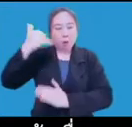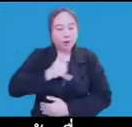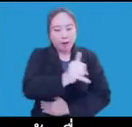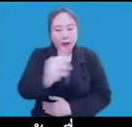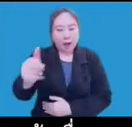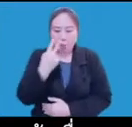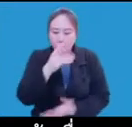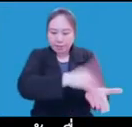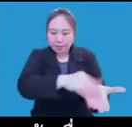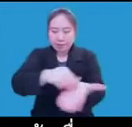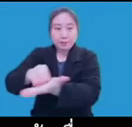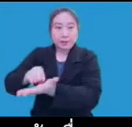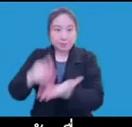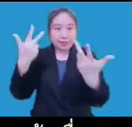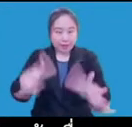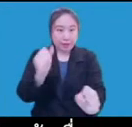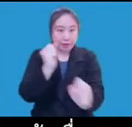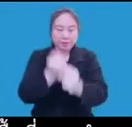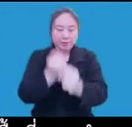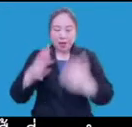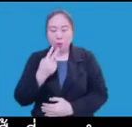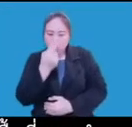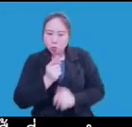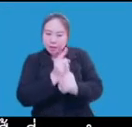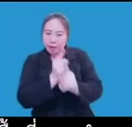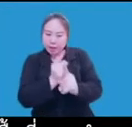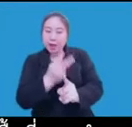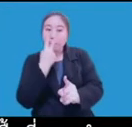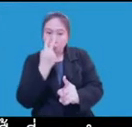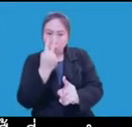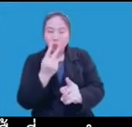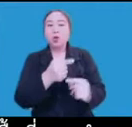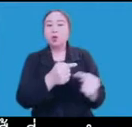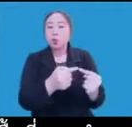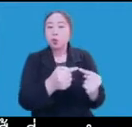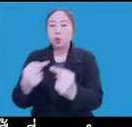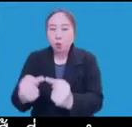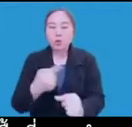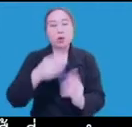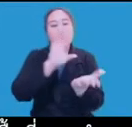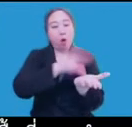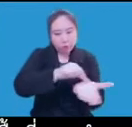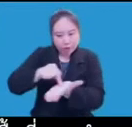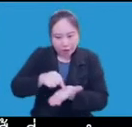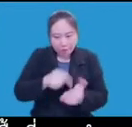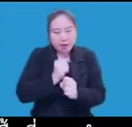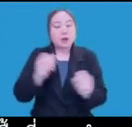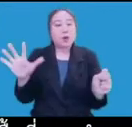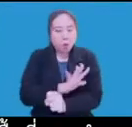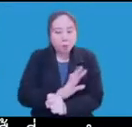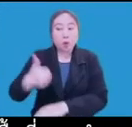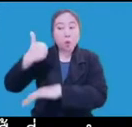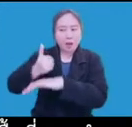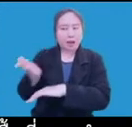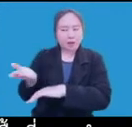แล้วก็เก็บข้อมูลมานะครับเสร็จแล้วเอามาติดตามอย่างต่อเนื่องเป็นระดับชั้นนะครับทำให้เกิดความครบถ้วนในการใช้ข้อมูลนะครับต้องขอบคุณ